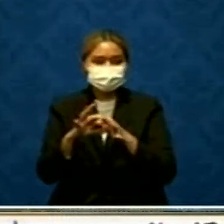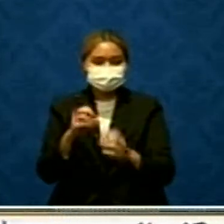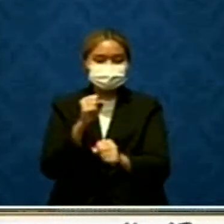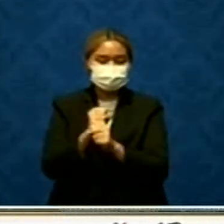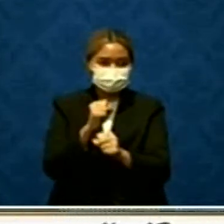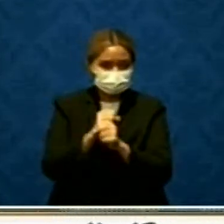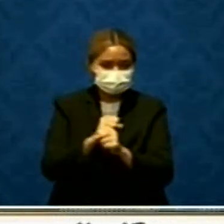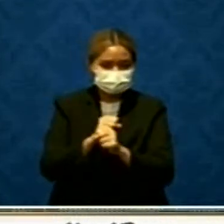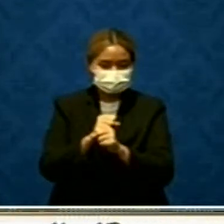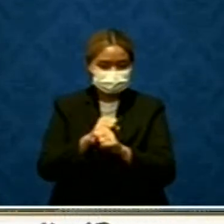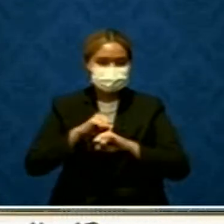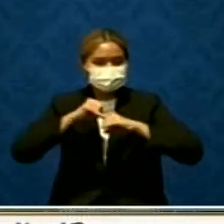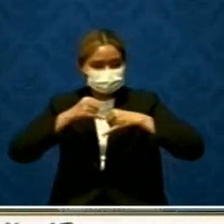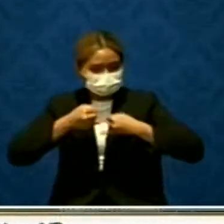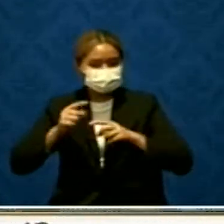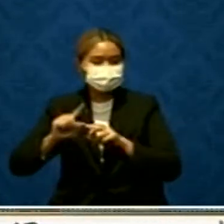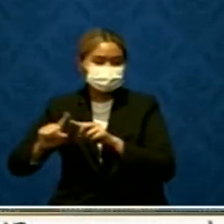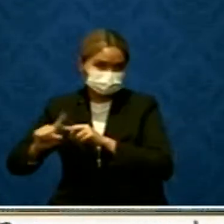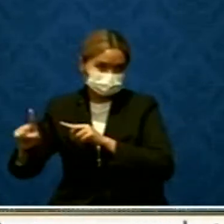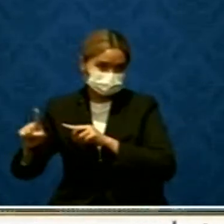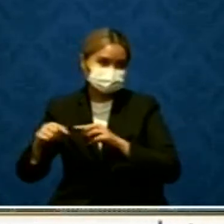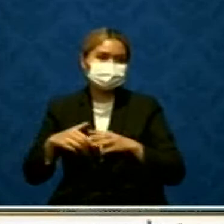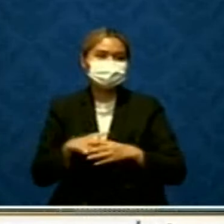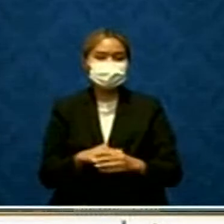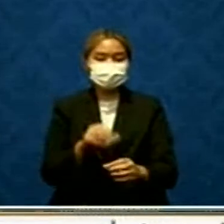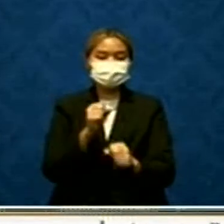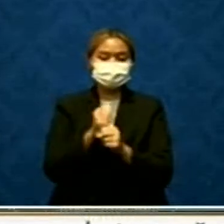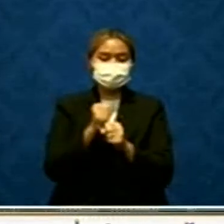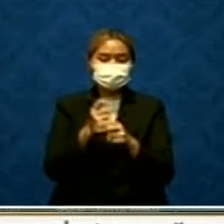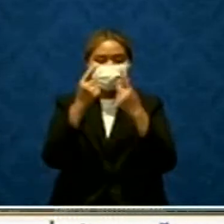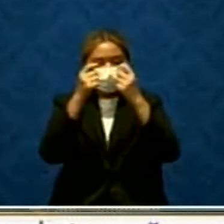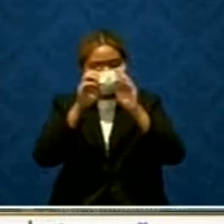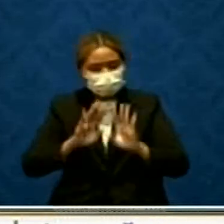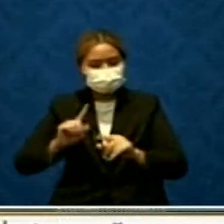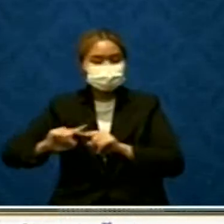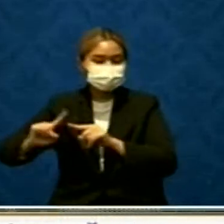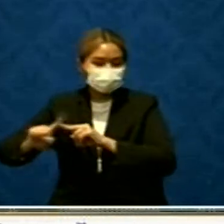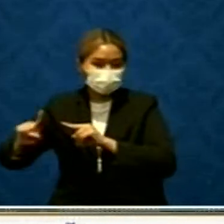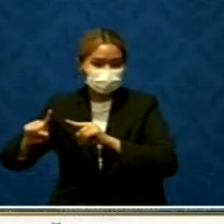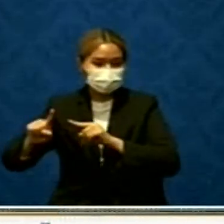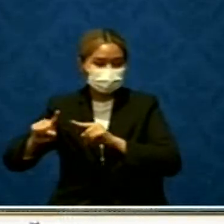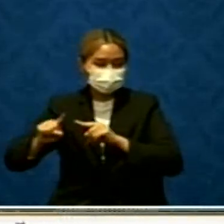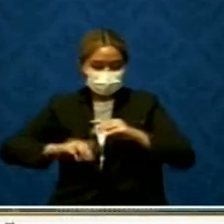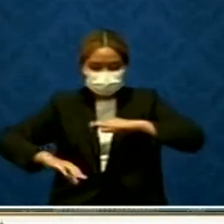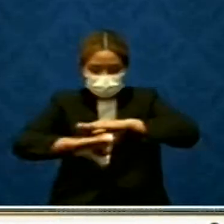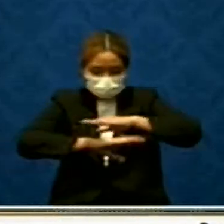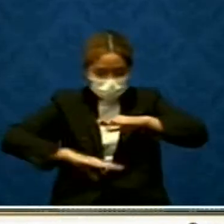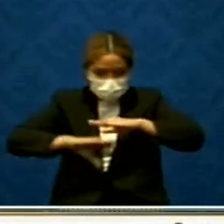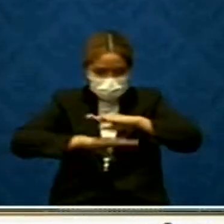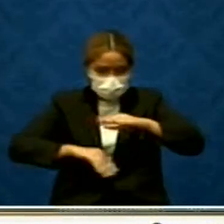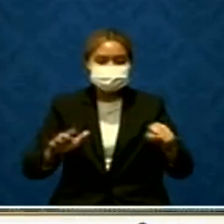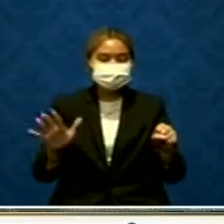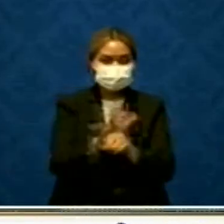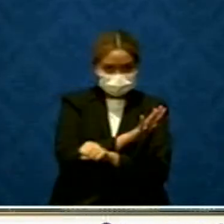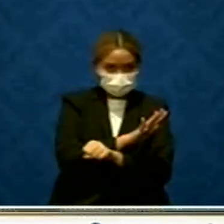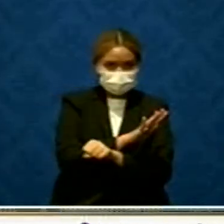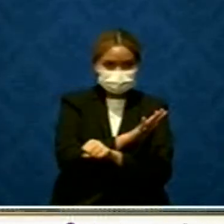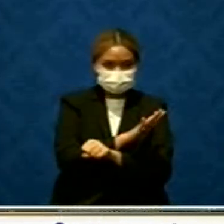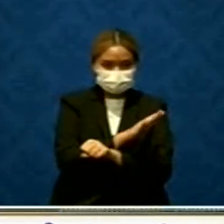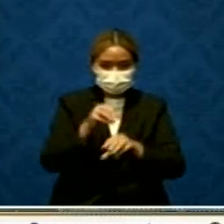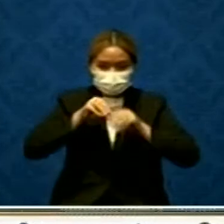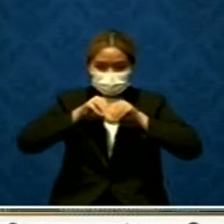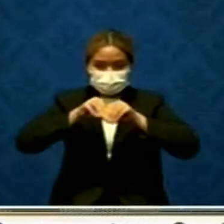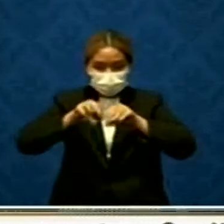บในกรอบที่เรียกว่า definitive design นะครับให้มีข้อมูลเพียงพอก่อนที่จะพนักท่านนายกรัฐม